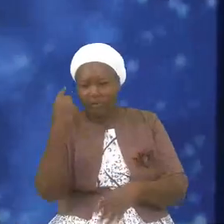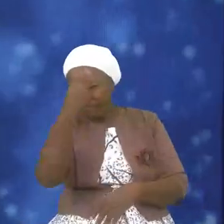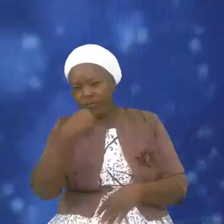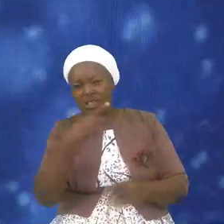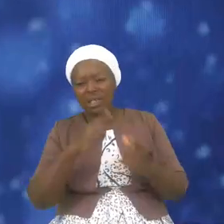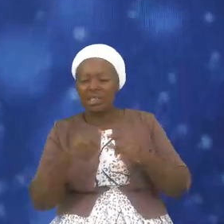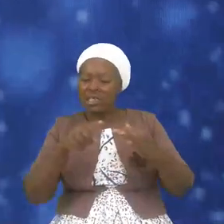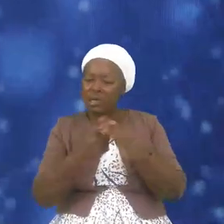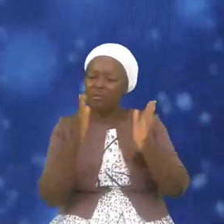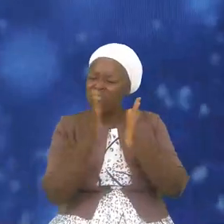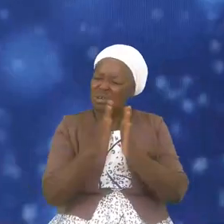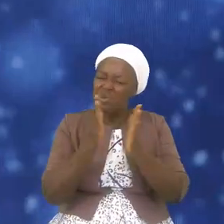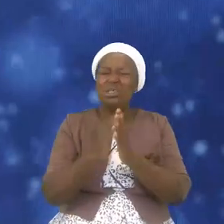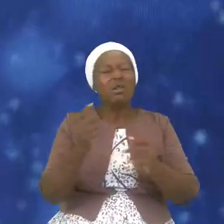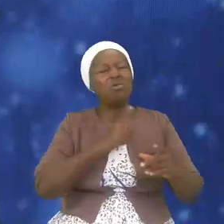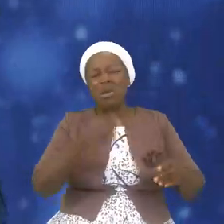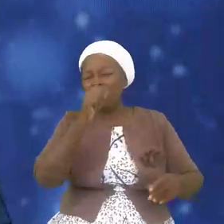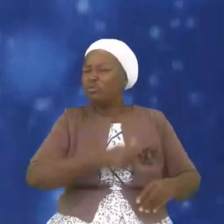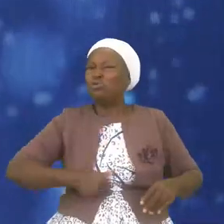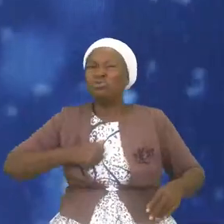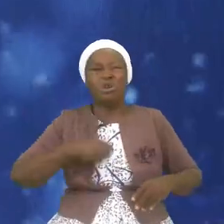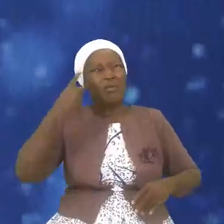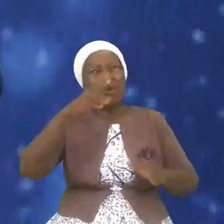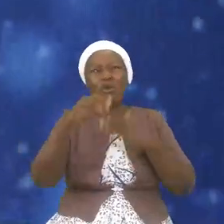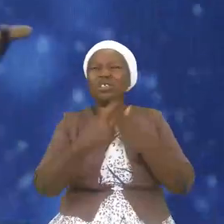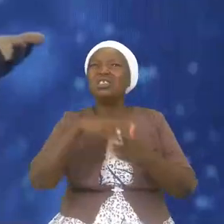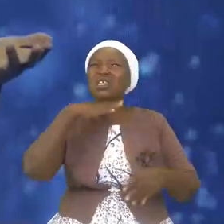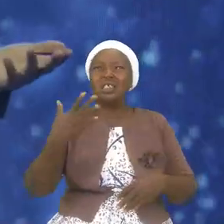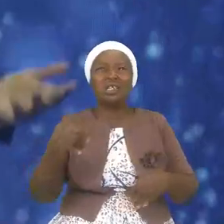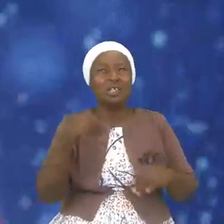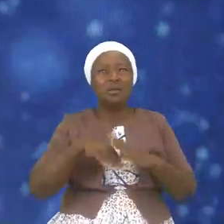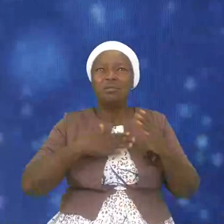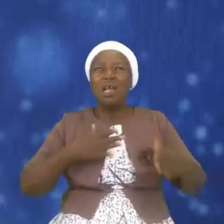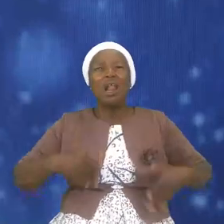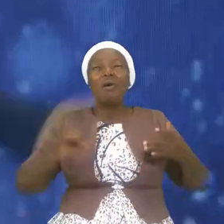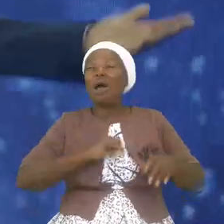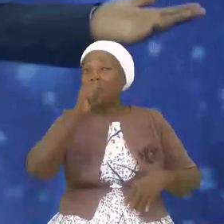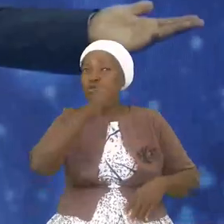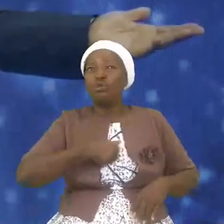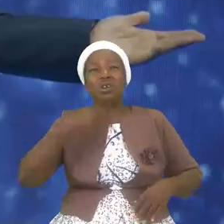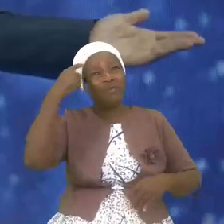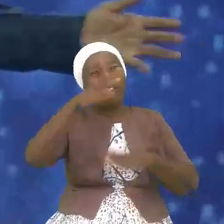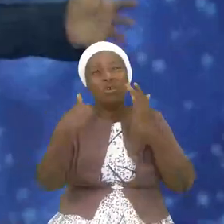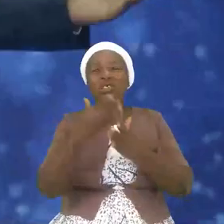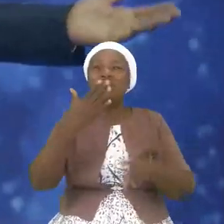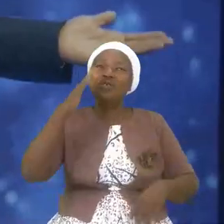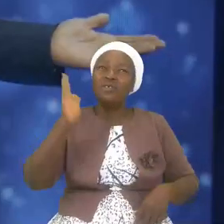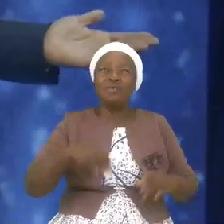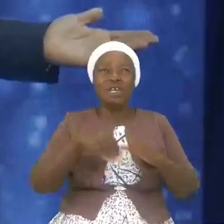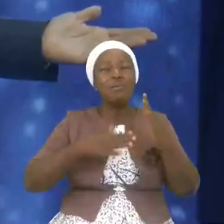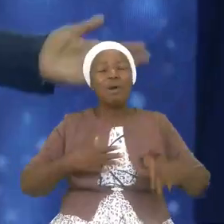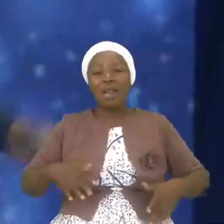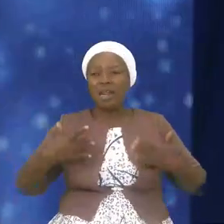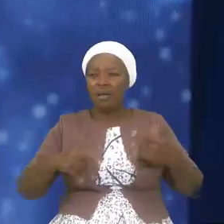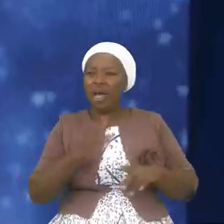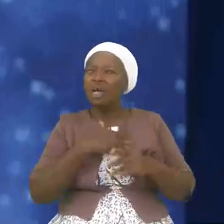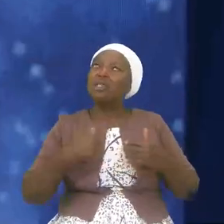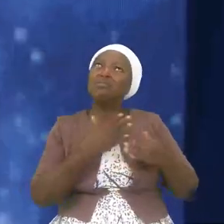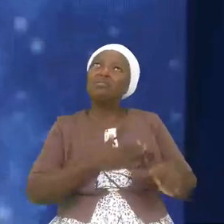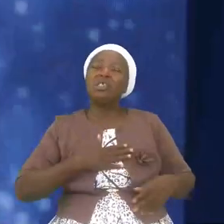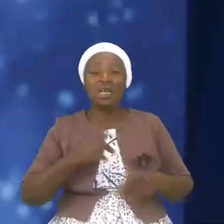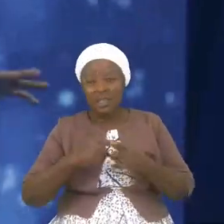pour la profanation. Je suis désolé pour la souillure. Je suis désolé pour le mal de ma vie. »